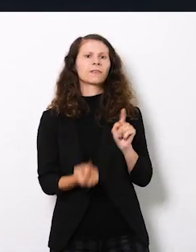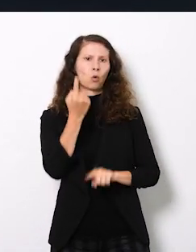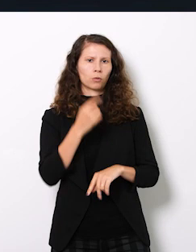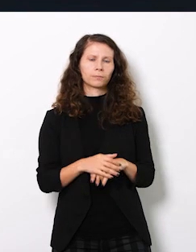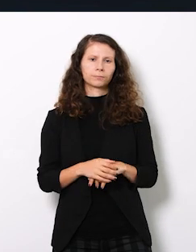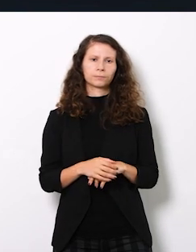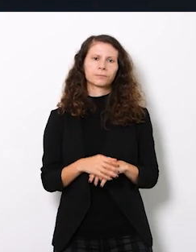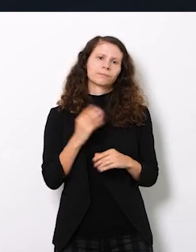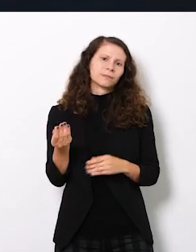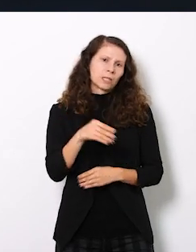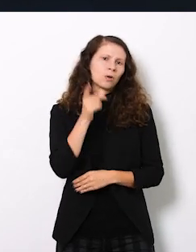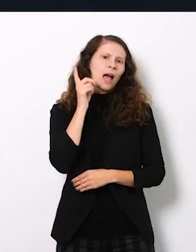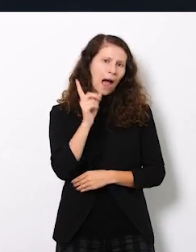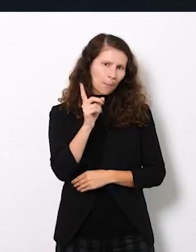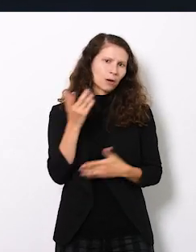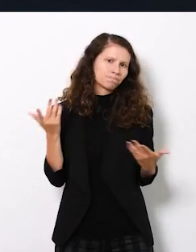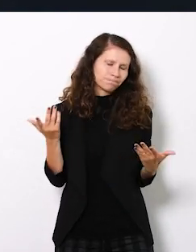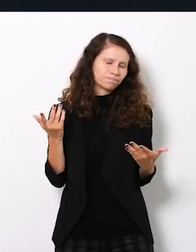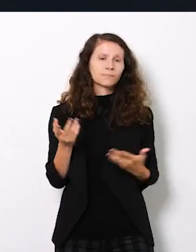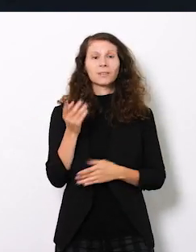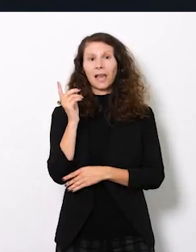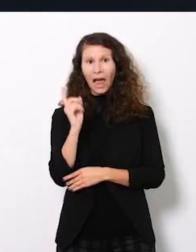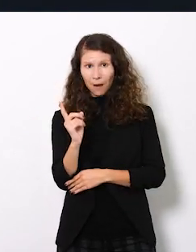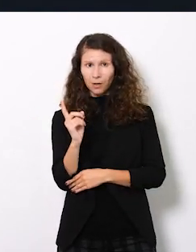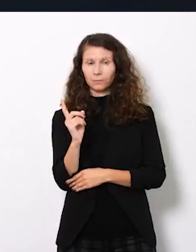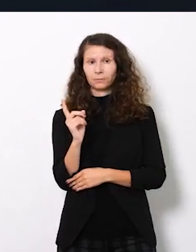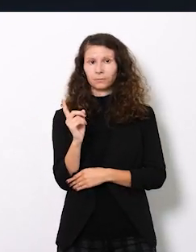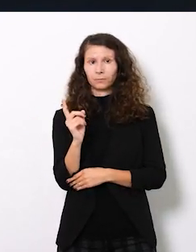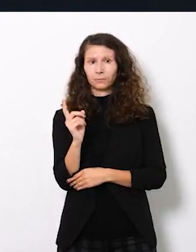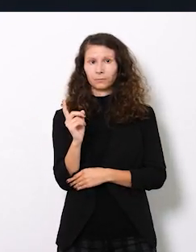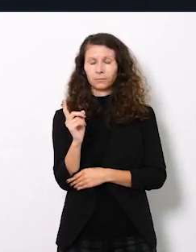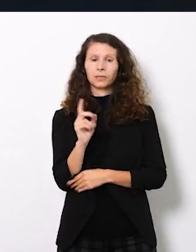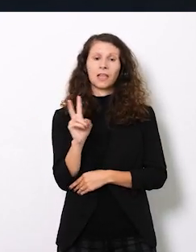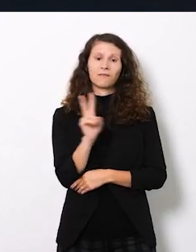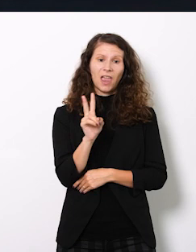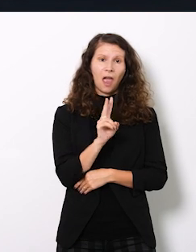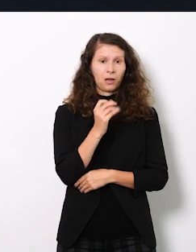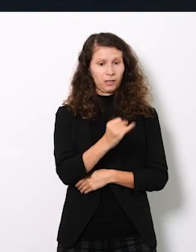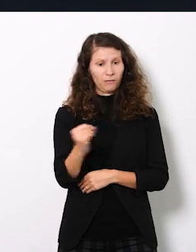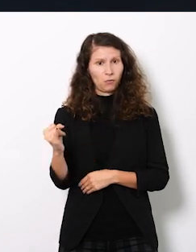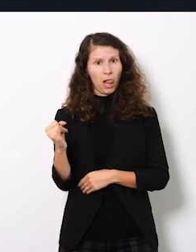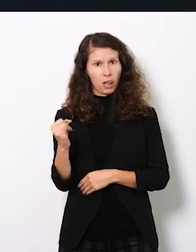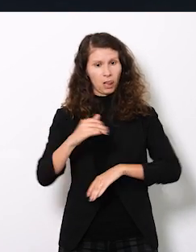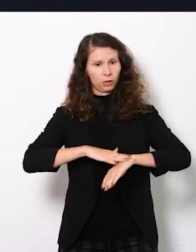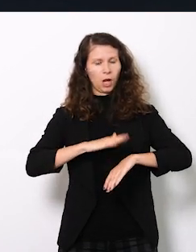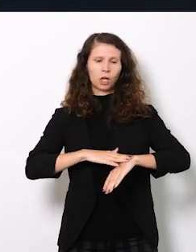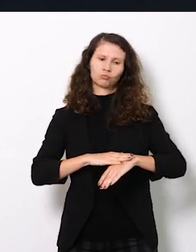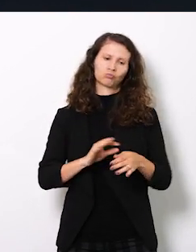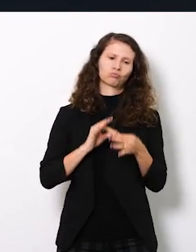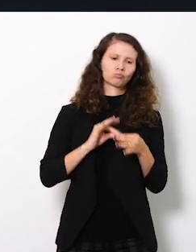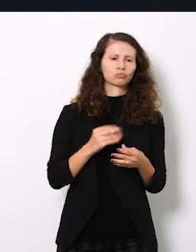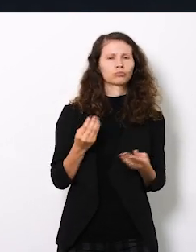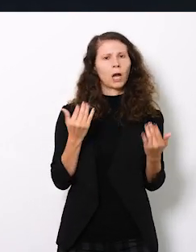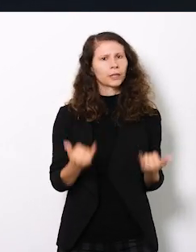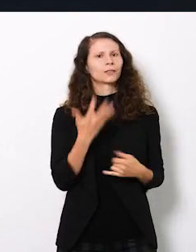das Aber dazu. Aber wer dann zu seinem individuellen Zeitpunkt in den Ruhestand eintritt und